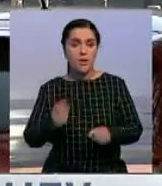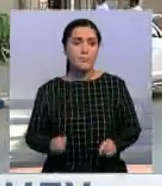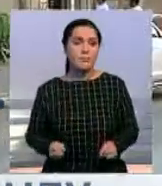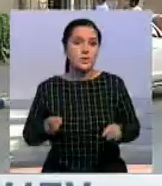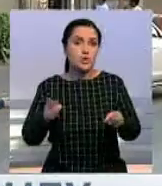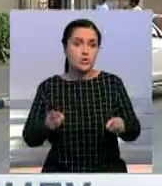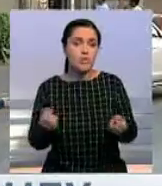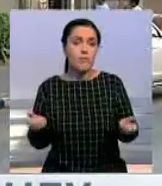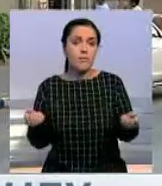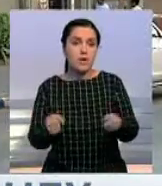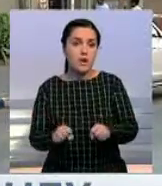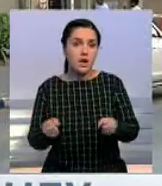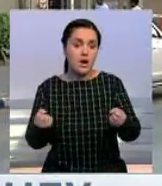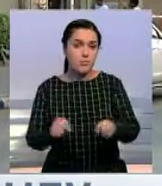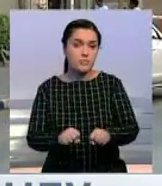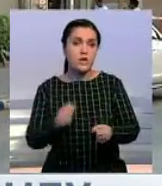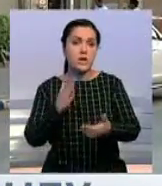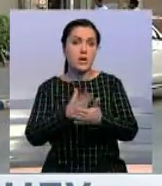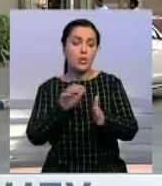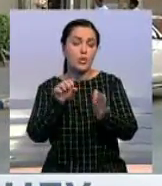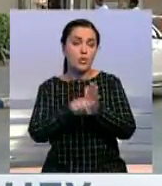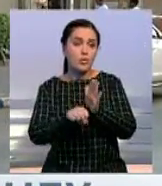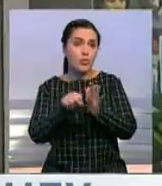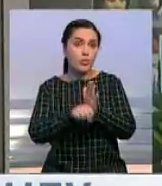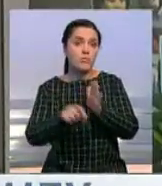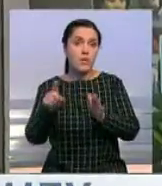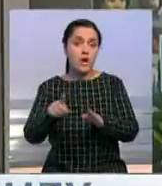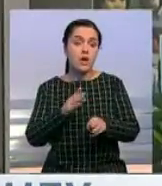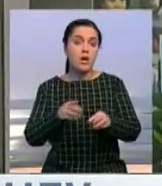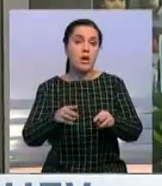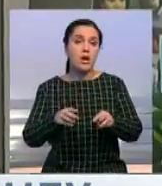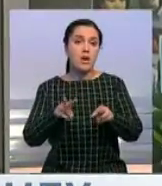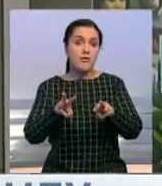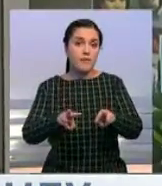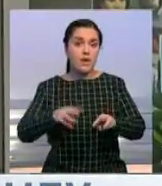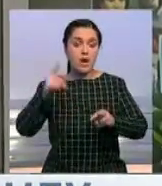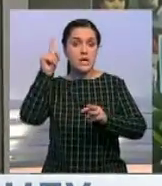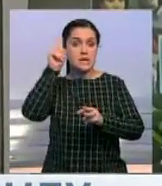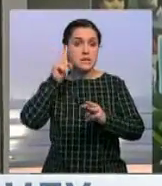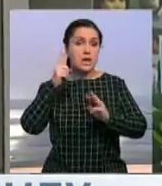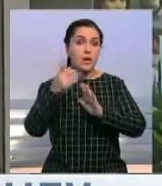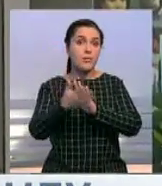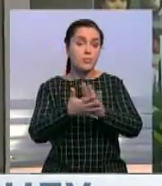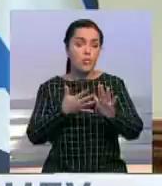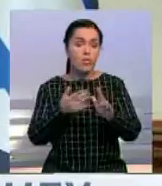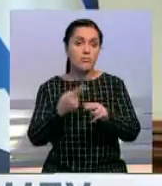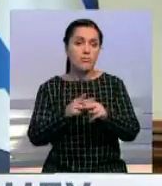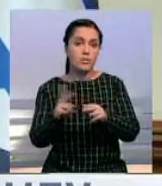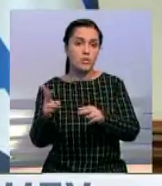преступности, грабежи, нападения средь бела дня. В конце концов, власти поняли, что нужно что-то решать и решать срочно.